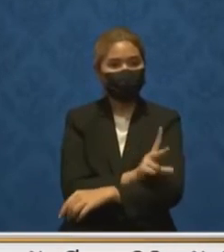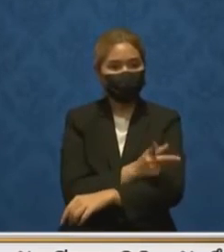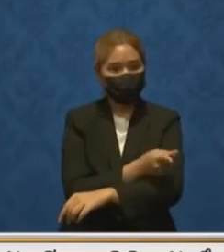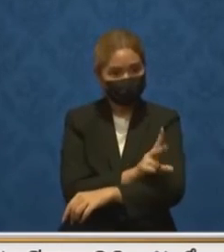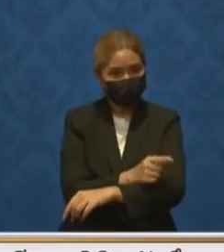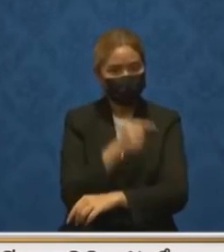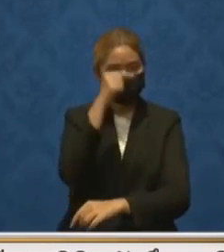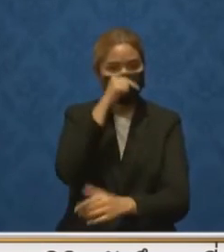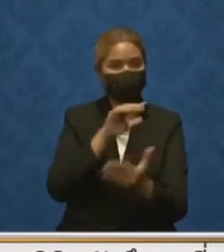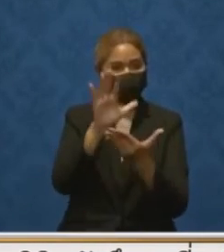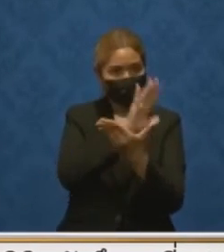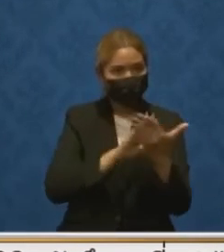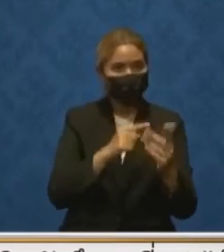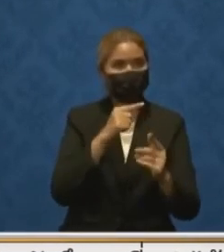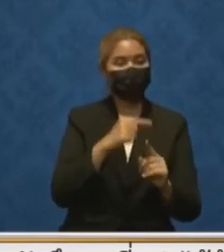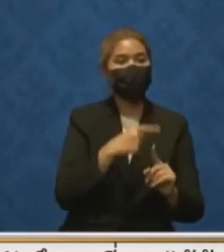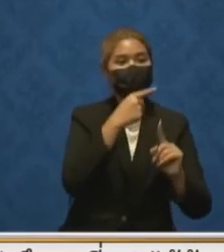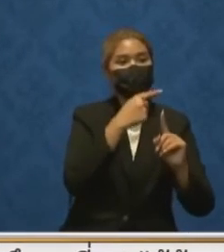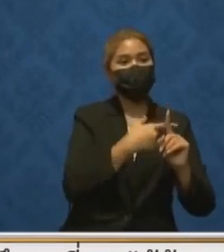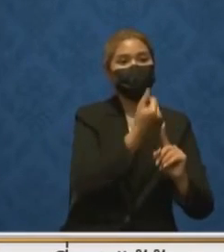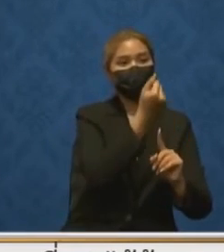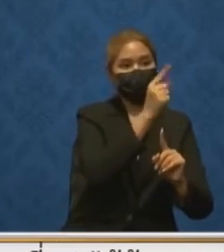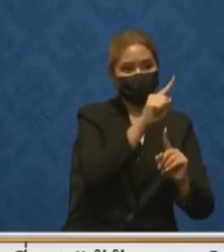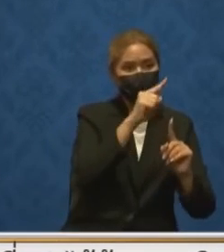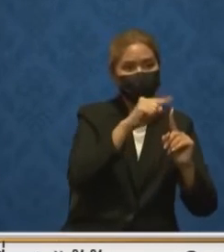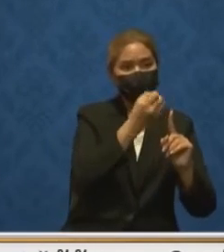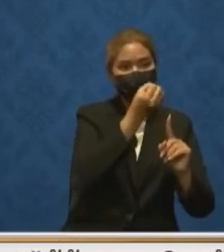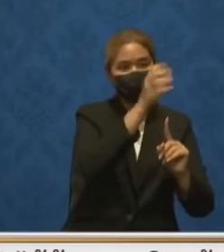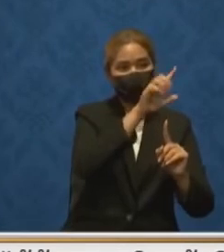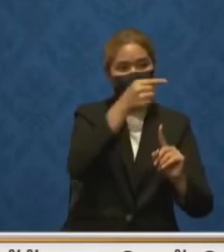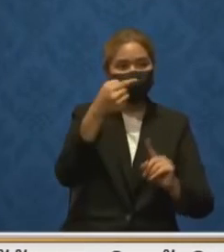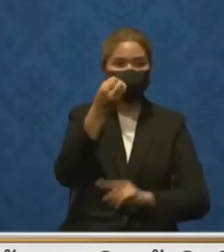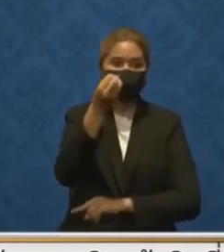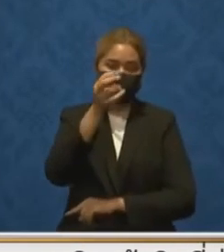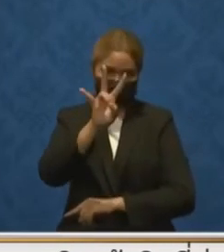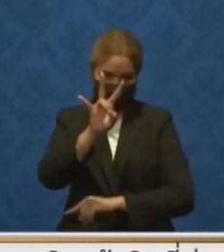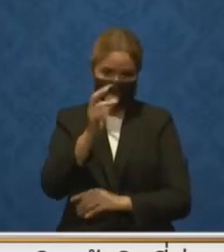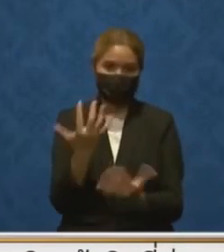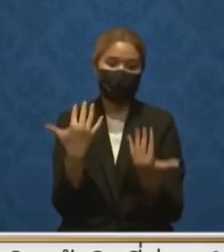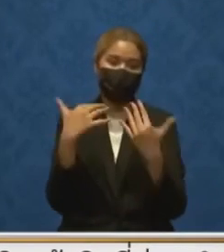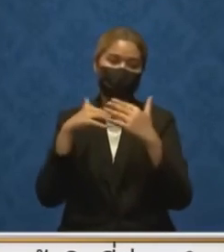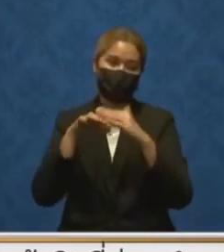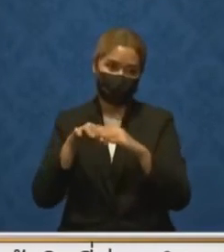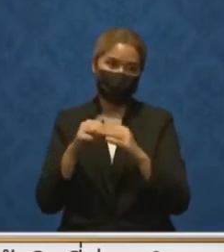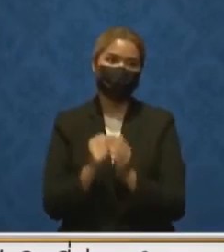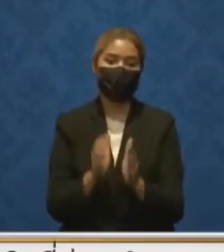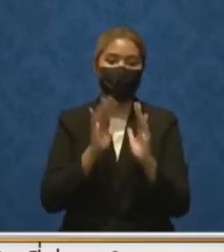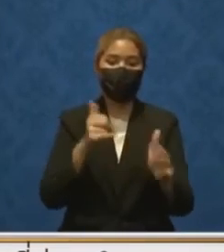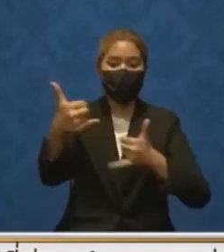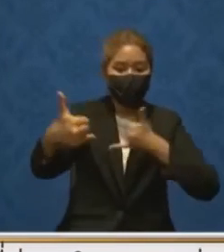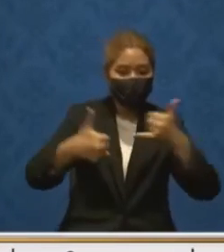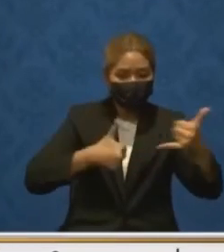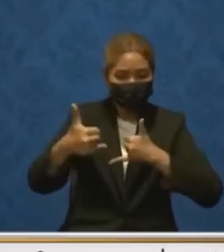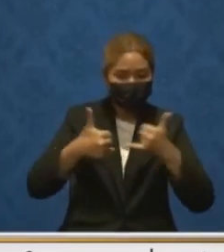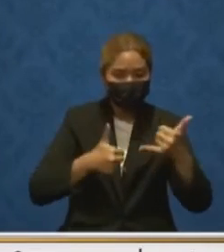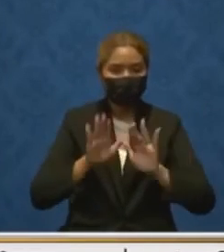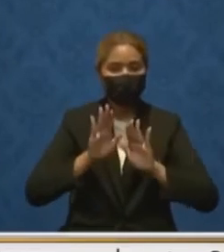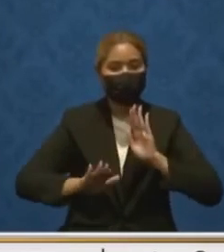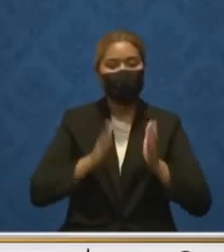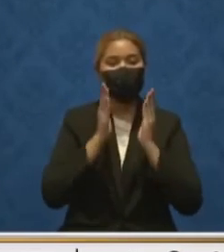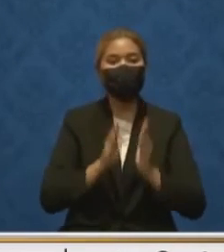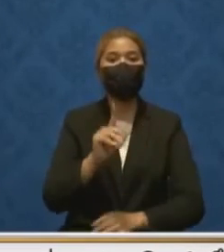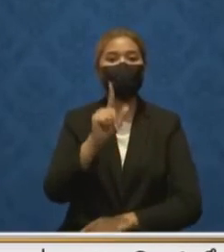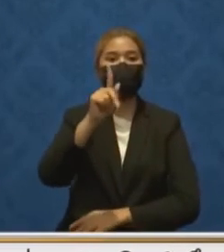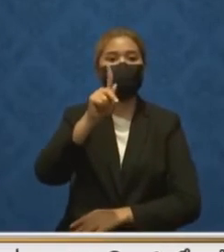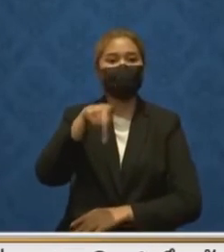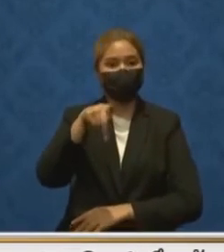15-17 ภึกษธีกายนจะมีผู้ซือขายข้าวมารวมงานนี้ ไม่ต่ำกาพันคนจากทั่วโลกอันนี้น